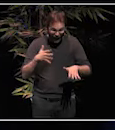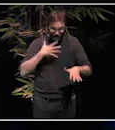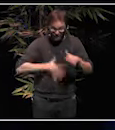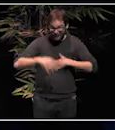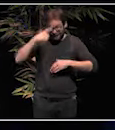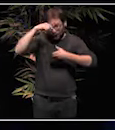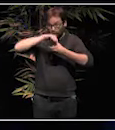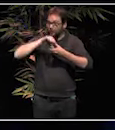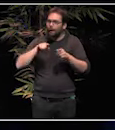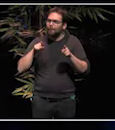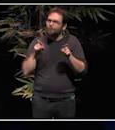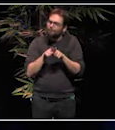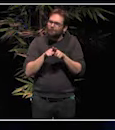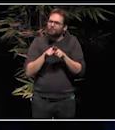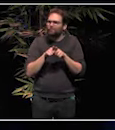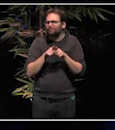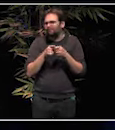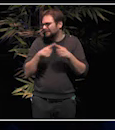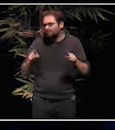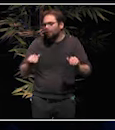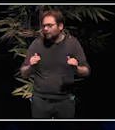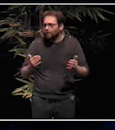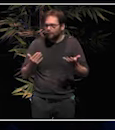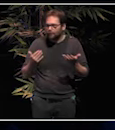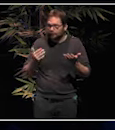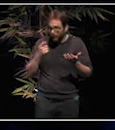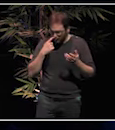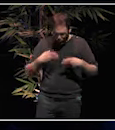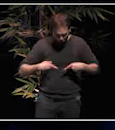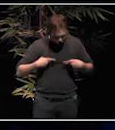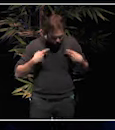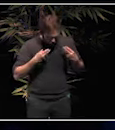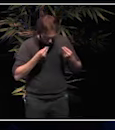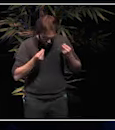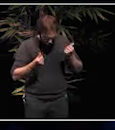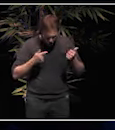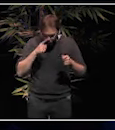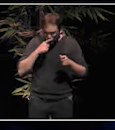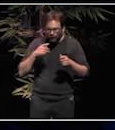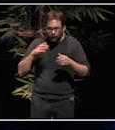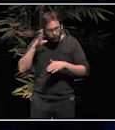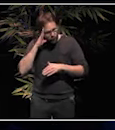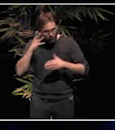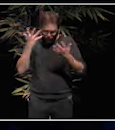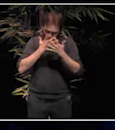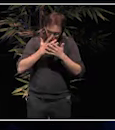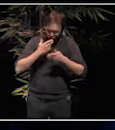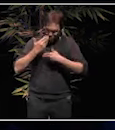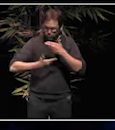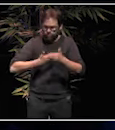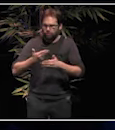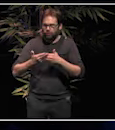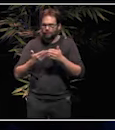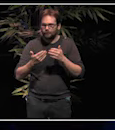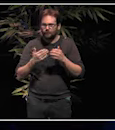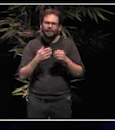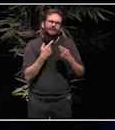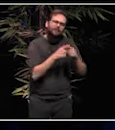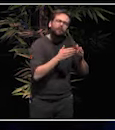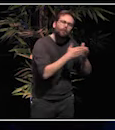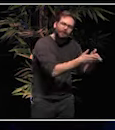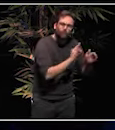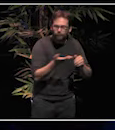centrale, cette sensation un peu de vide où on a... Voilà, on a perturbé aussi un peu son sommeil, etc. Moins que dans la course au large, mais